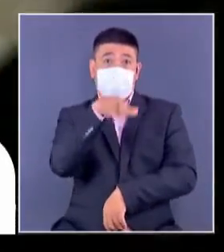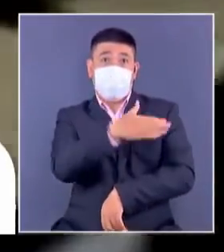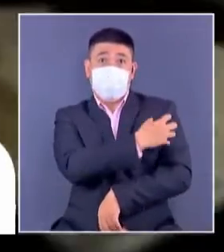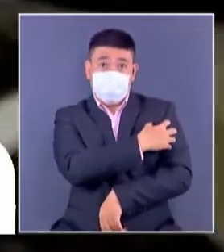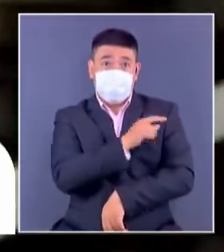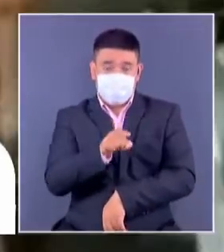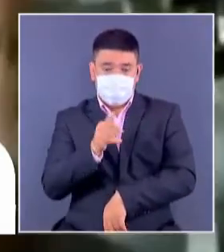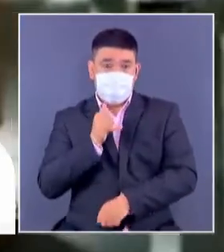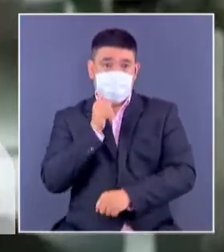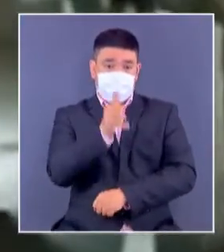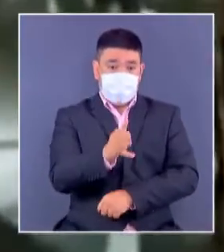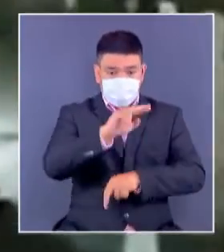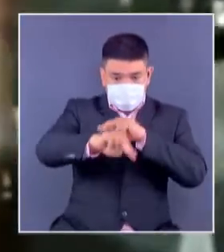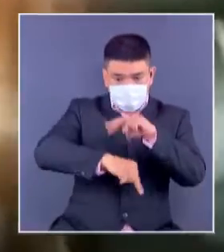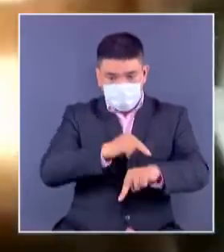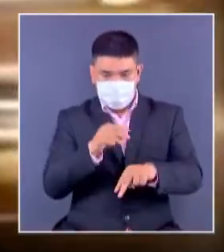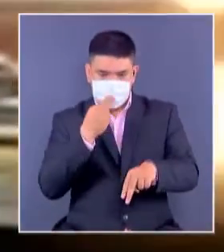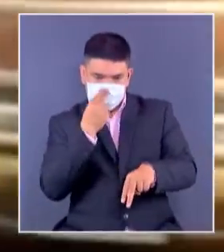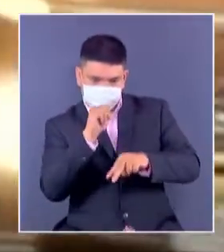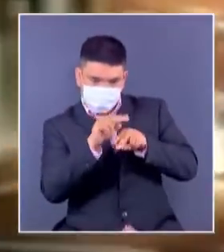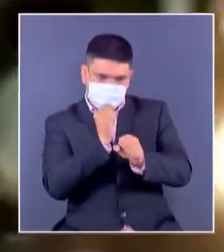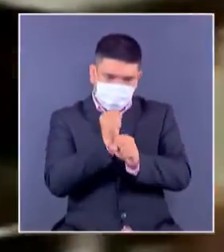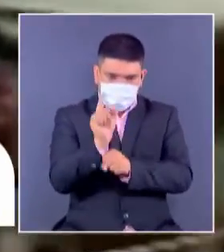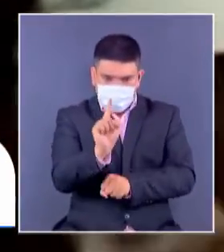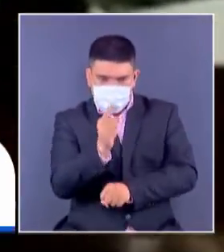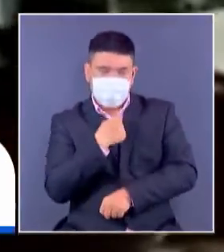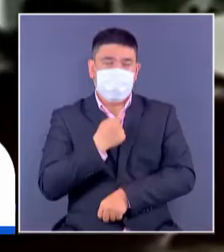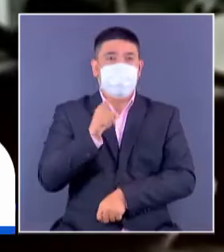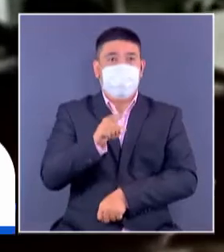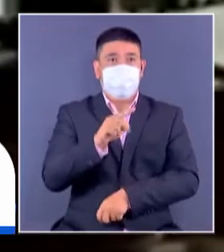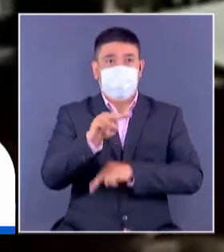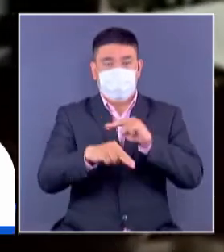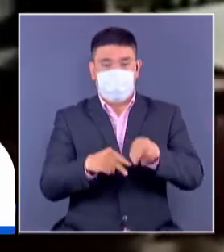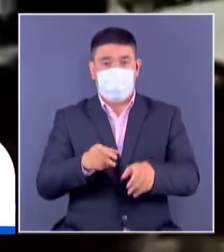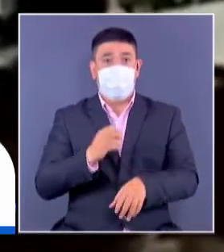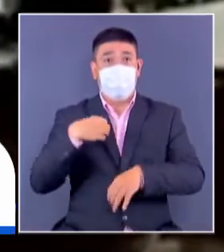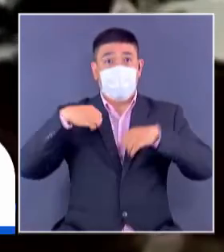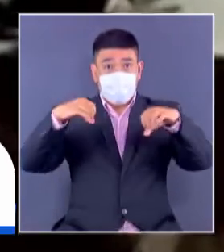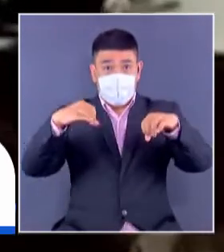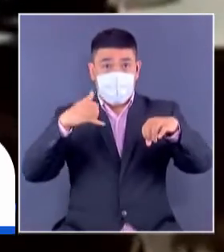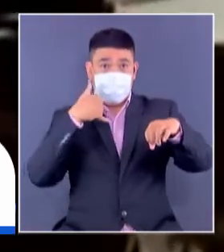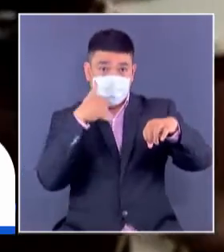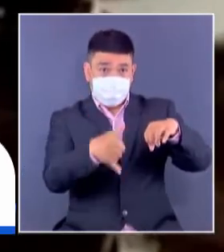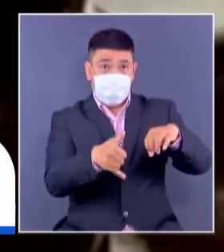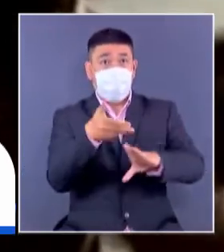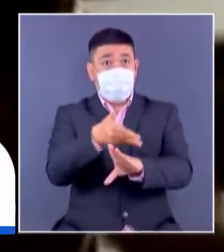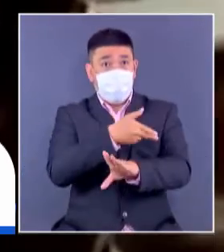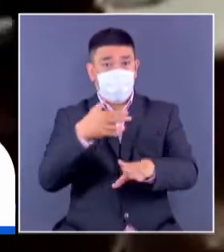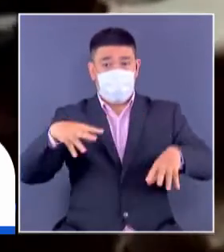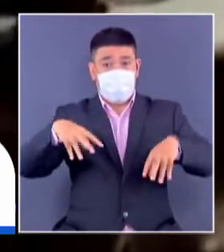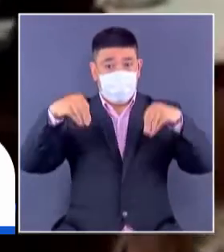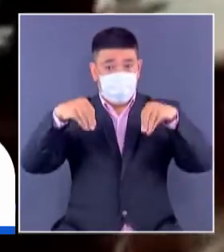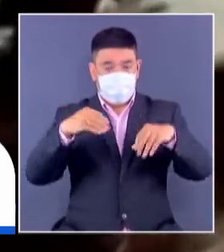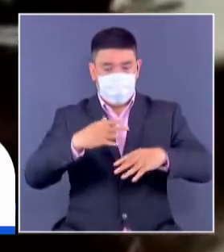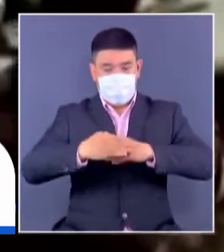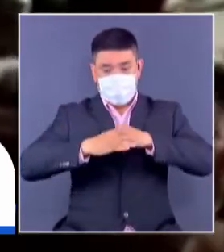าที่กองช่างลงมาสำรวจในที่เกิดเหตุในความเสียหายที่เกิดขึ้นนะครับอันนี้รถของการไฟฟ้ามาก่อนเลยนะครับเพื่อช่วยเอาสิ่ง